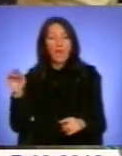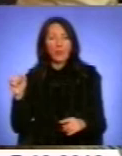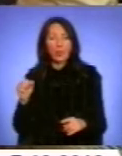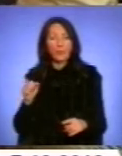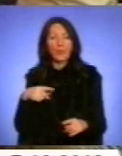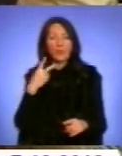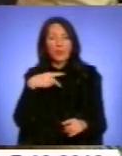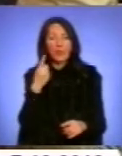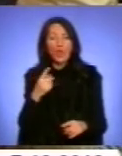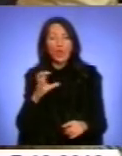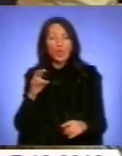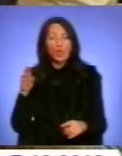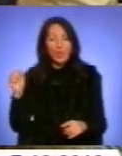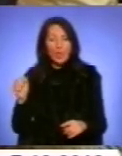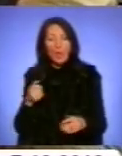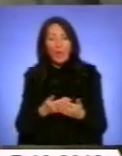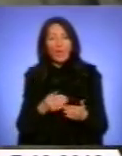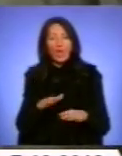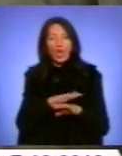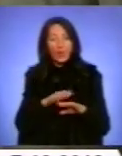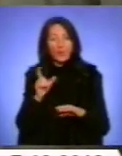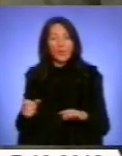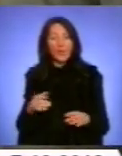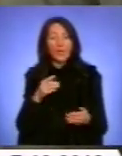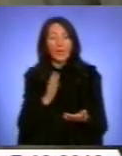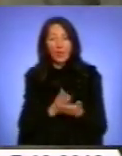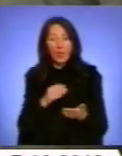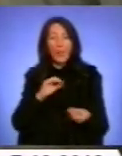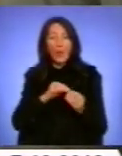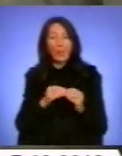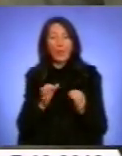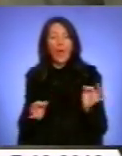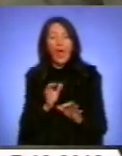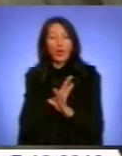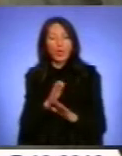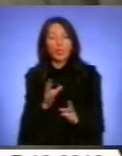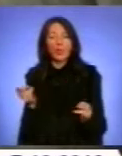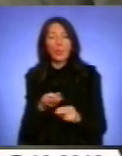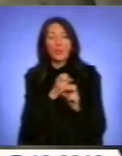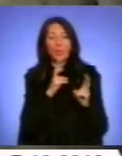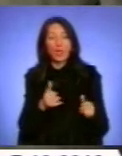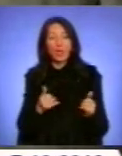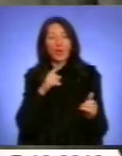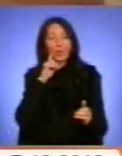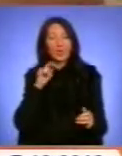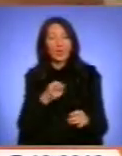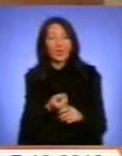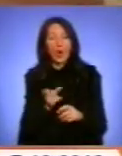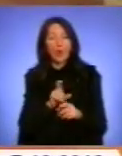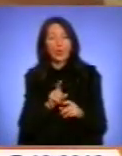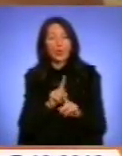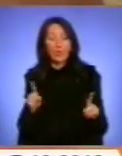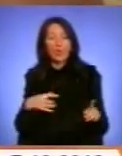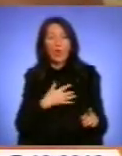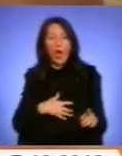21 столітті перед людською спільнотою гостро постала проблема екологічної безпеки. Для України вона є особливо актуальною.